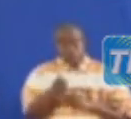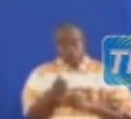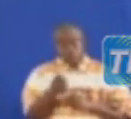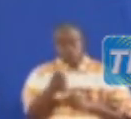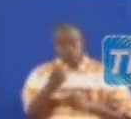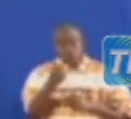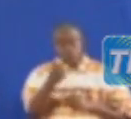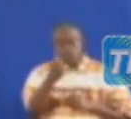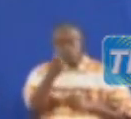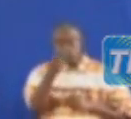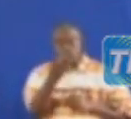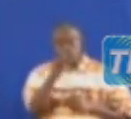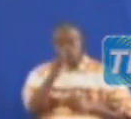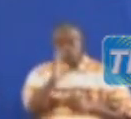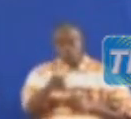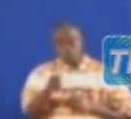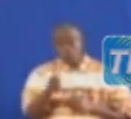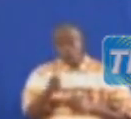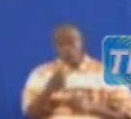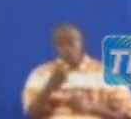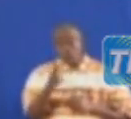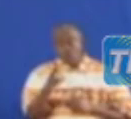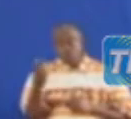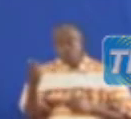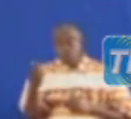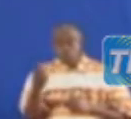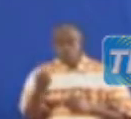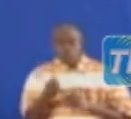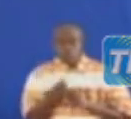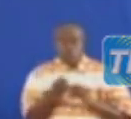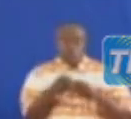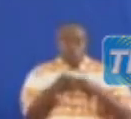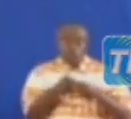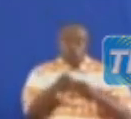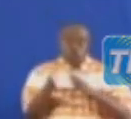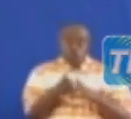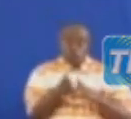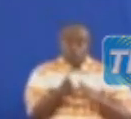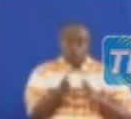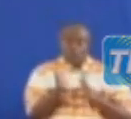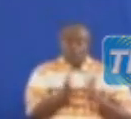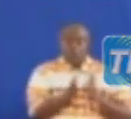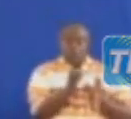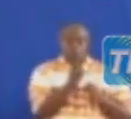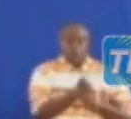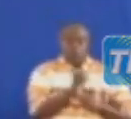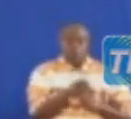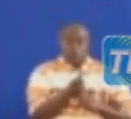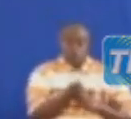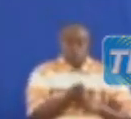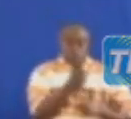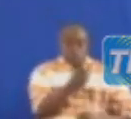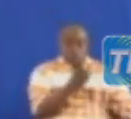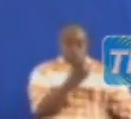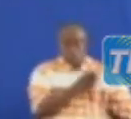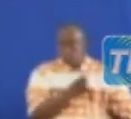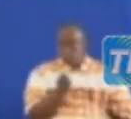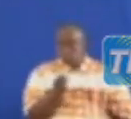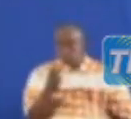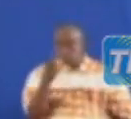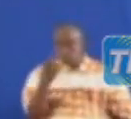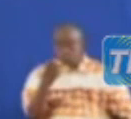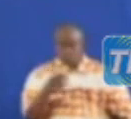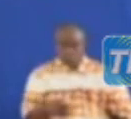mwaka 2021 hapa Bungeni, mwongozo wa kuandaa mpango na bajeti kwa mwaka wa fedha wa